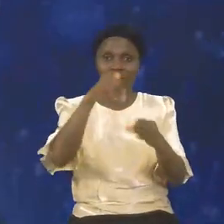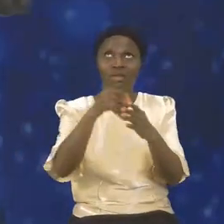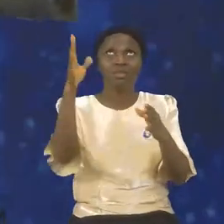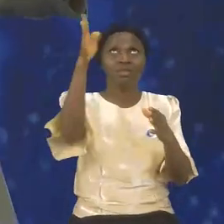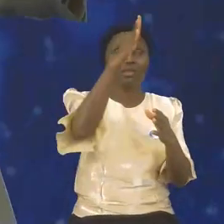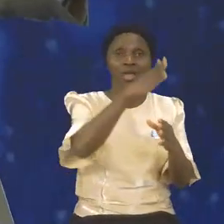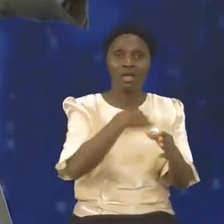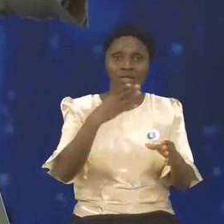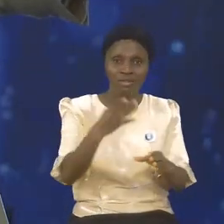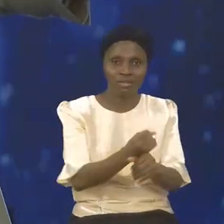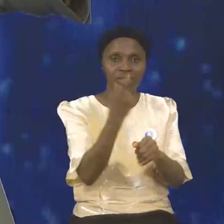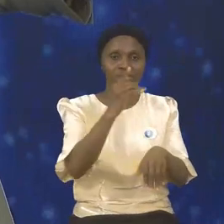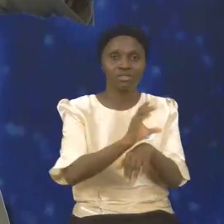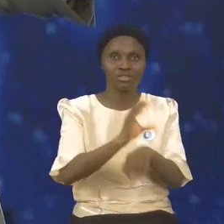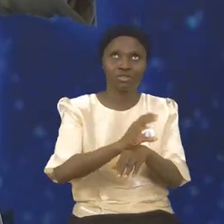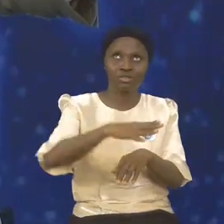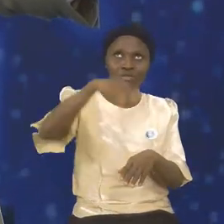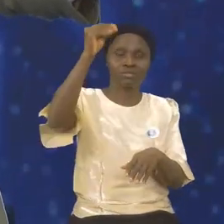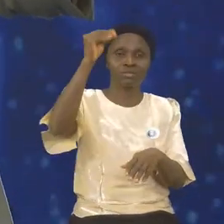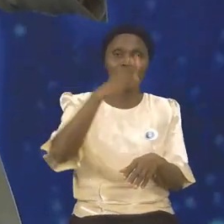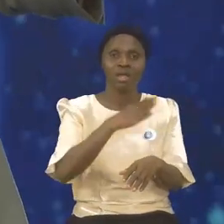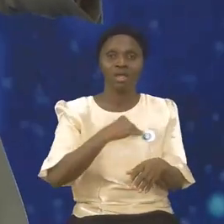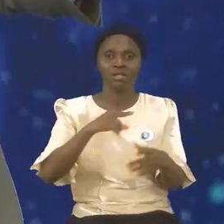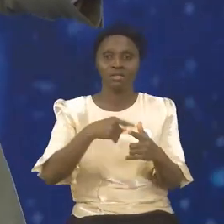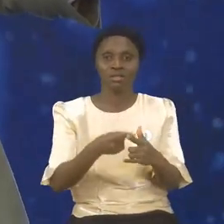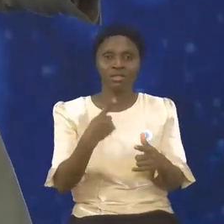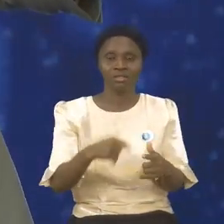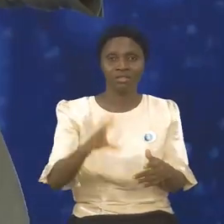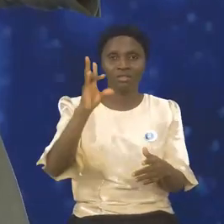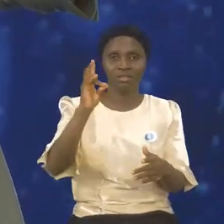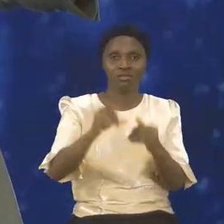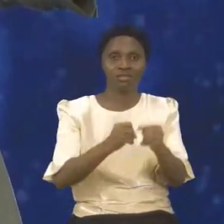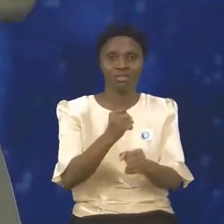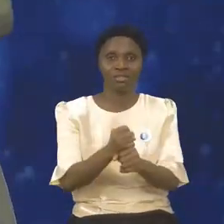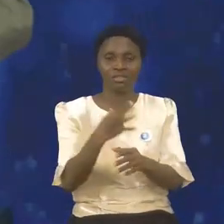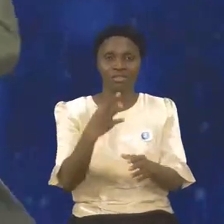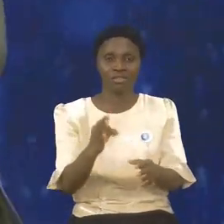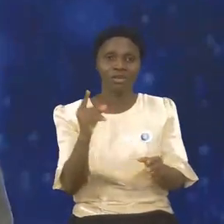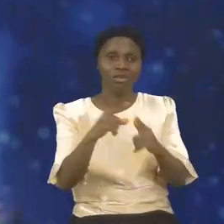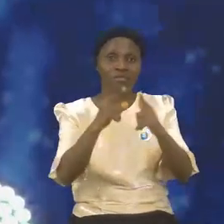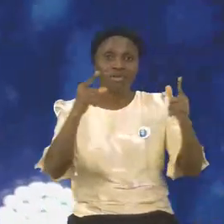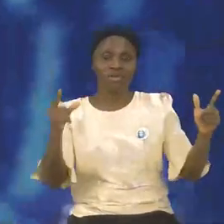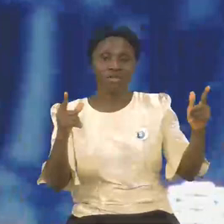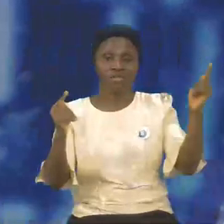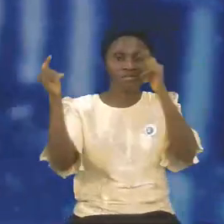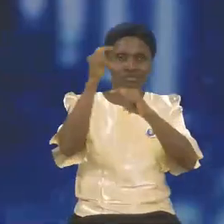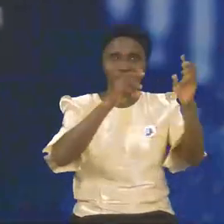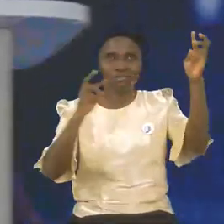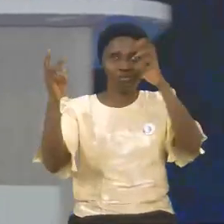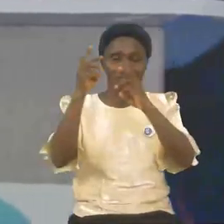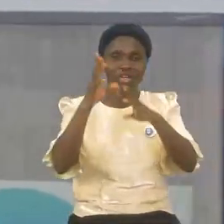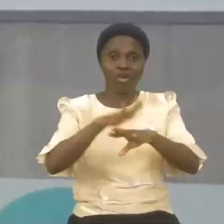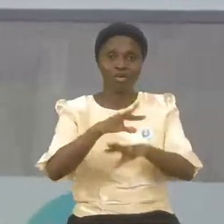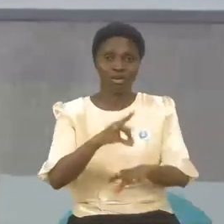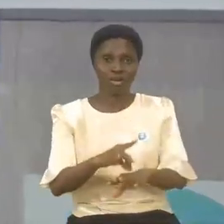lorsqu'il apparaît alors lorsque le Seigneur paraîtra il l'autora l'église et il aura 7 ans